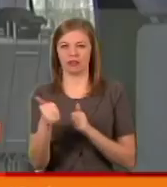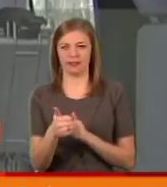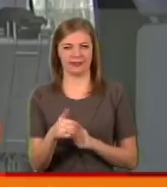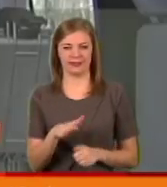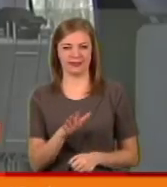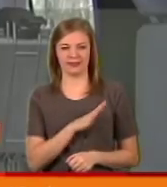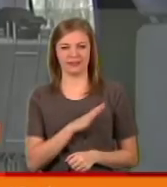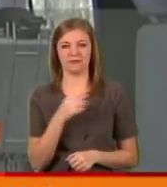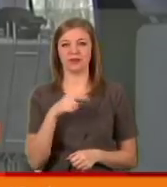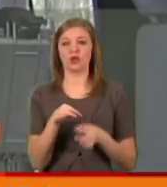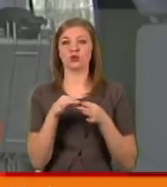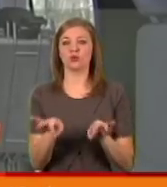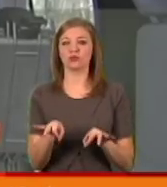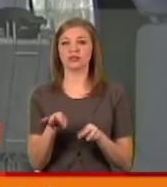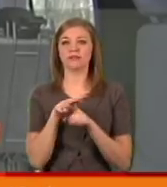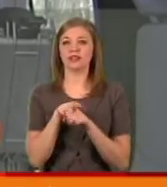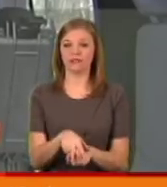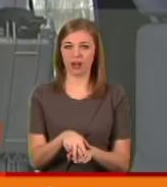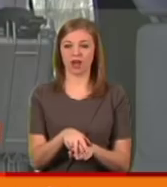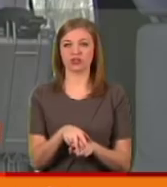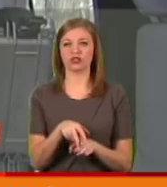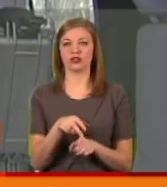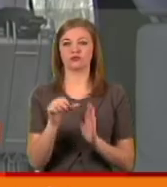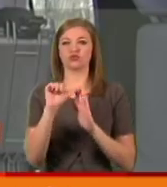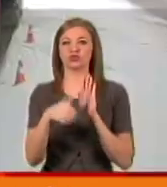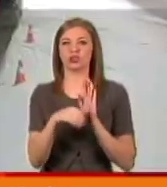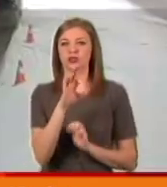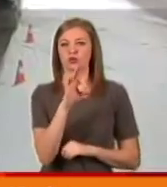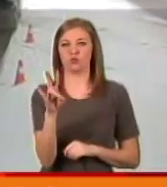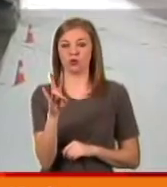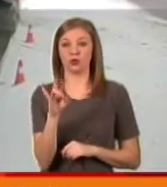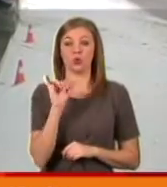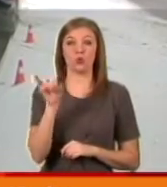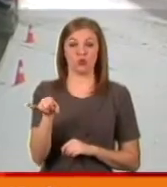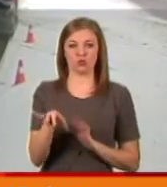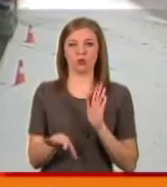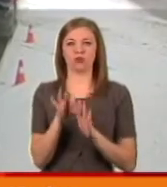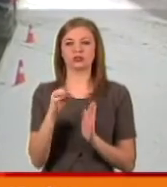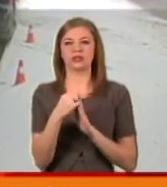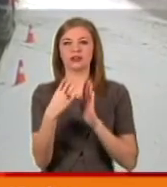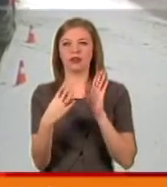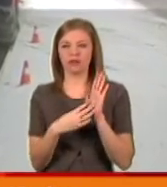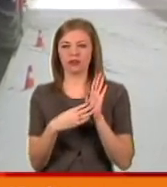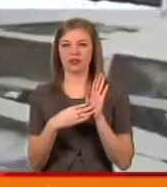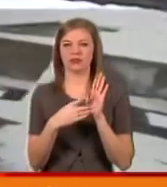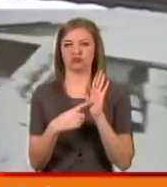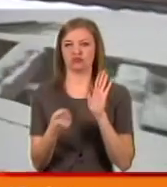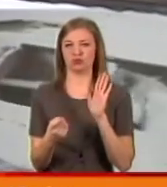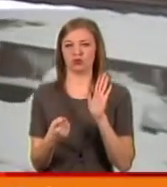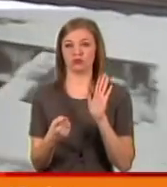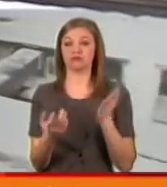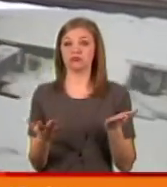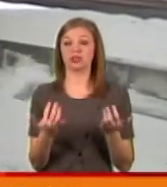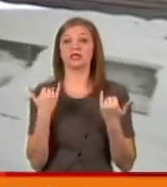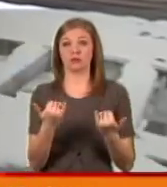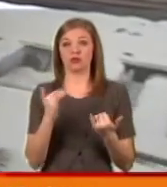всім. Допустимо навантаження на здвоєну віз 16 тонн, а в нього виходить 19600.